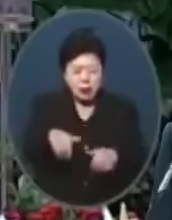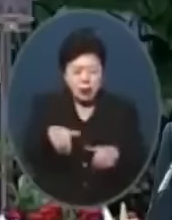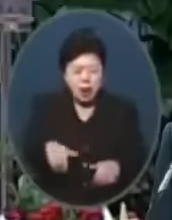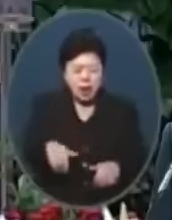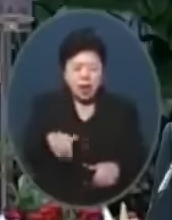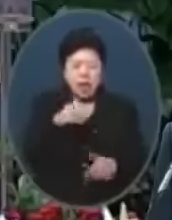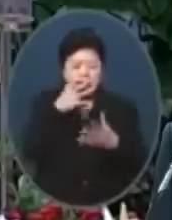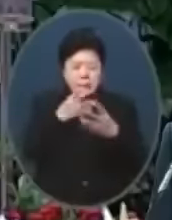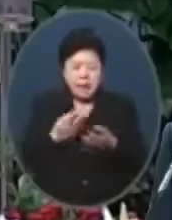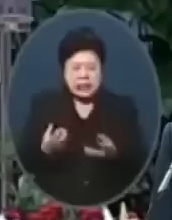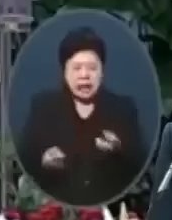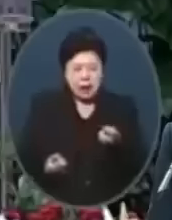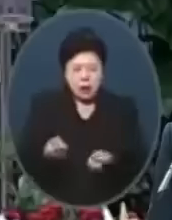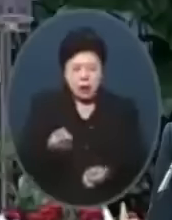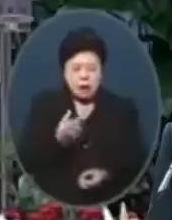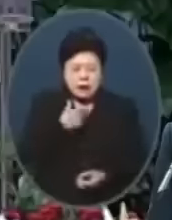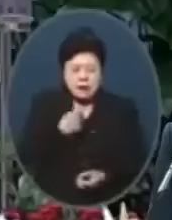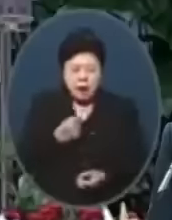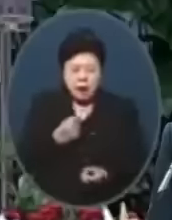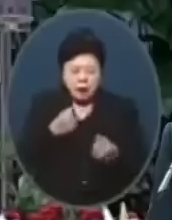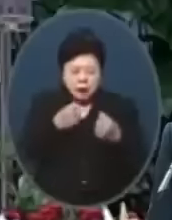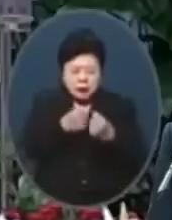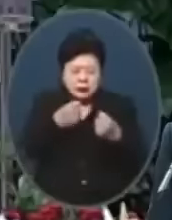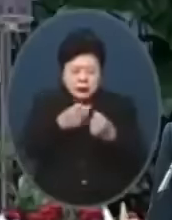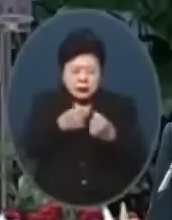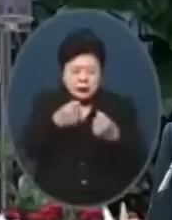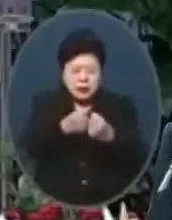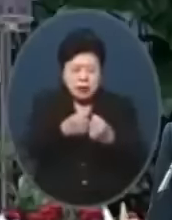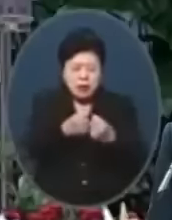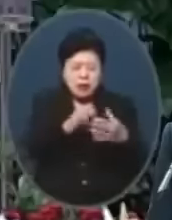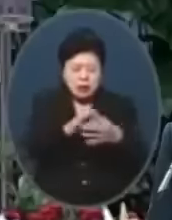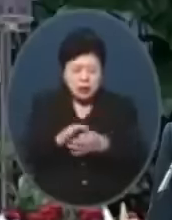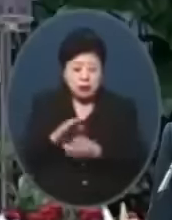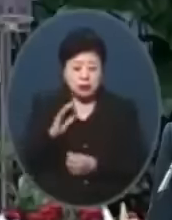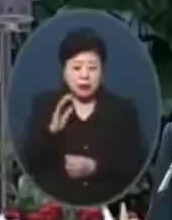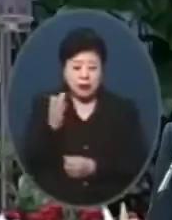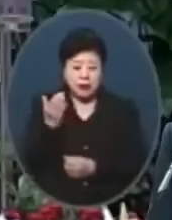더 많이 소유할 탐욕으로 그 싸움이 끝이 없습니다.